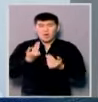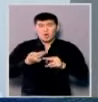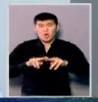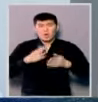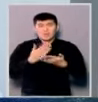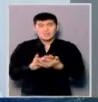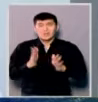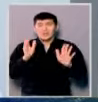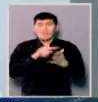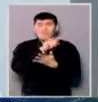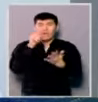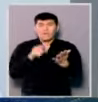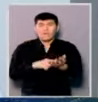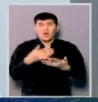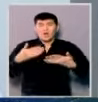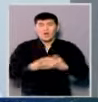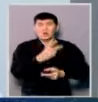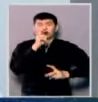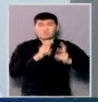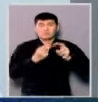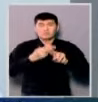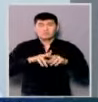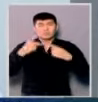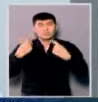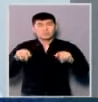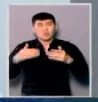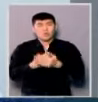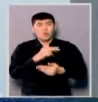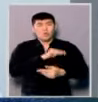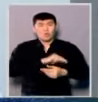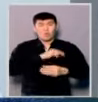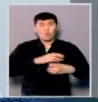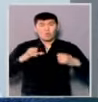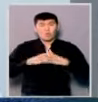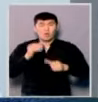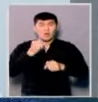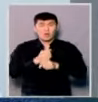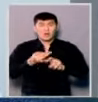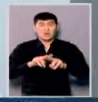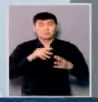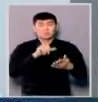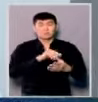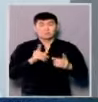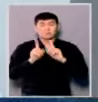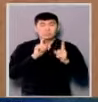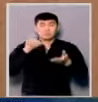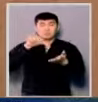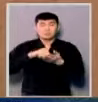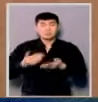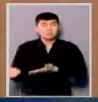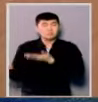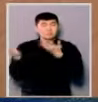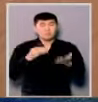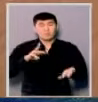области обсуждались вопросы об открытии нового предприятия или о новых работах в нефтяной сфере, то на публичные слушания обязательно